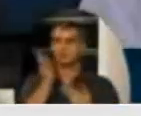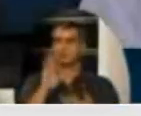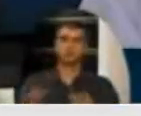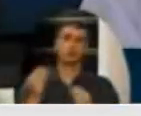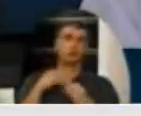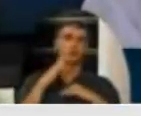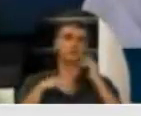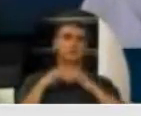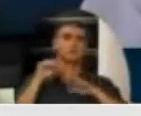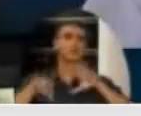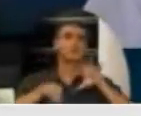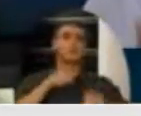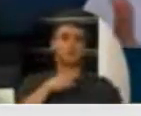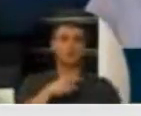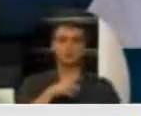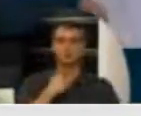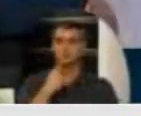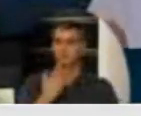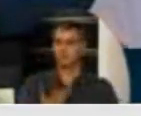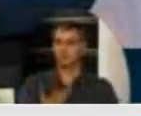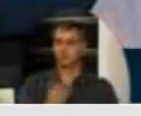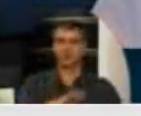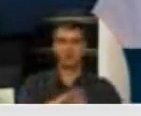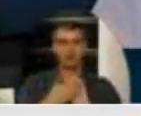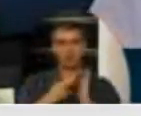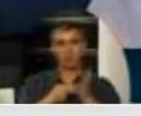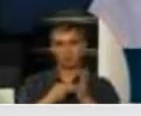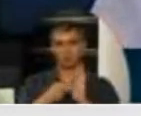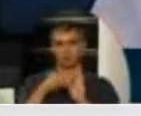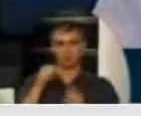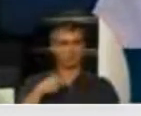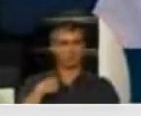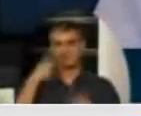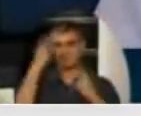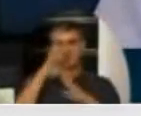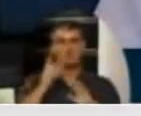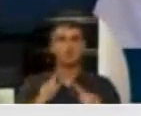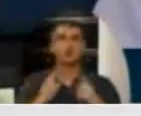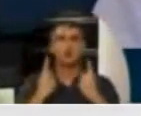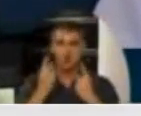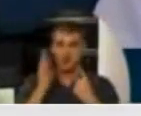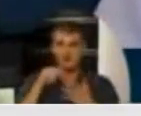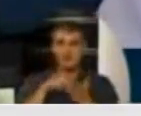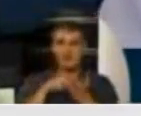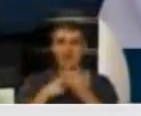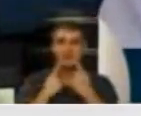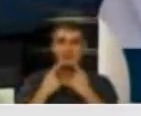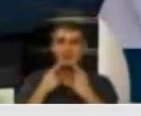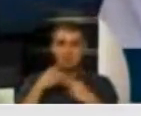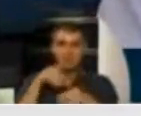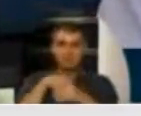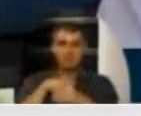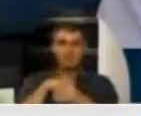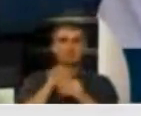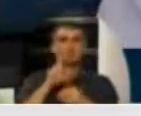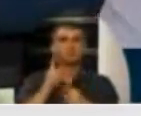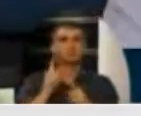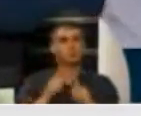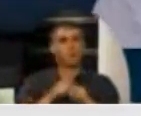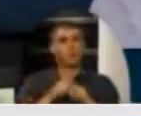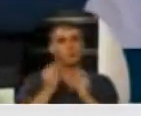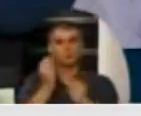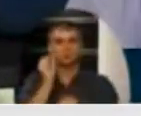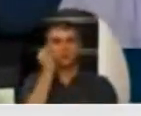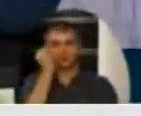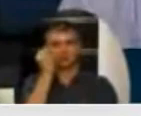בנייה בהתנחלויות. כלומר, הכל פוליטיקה פה, ואנחנו לא מבינים מה שקורה, גם כי במסע ומתן יש איזה קלי קטן